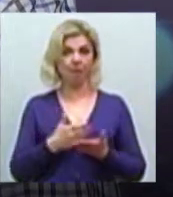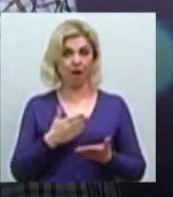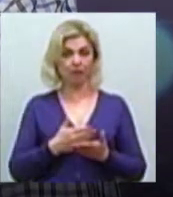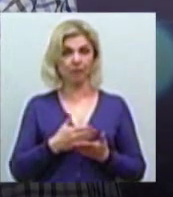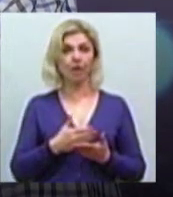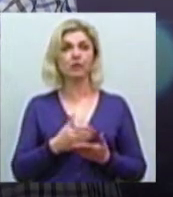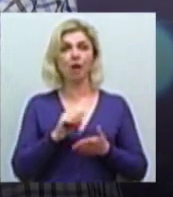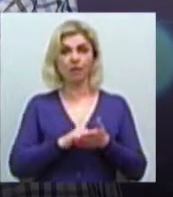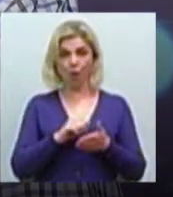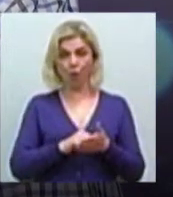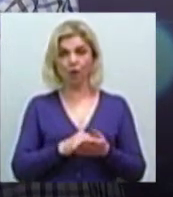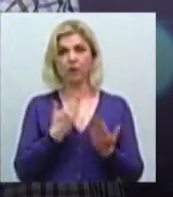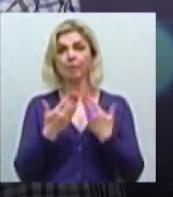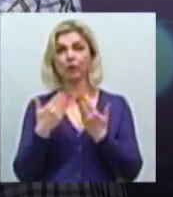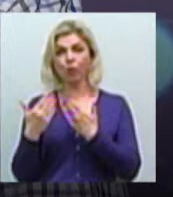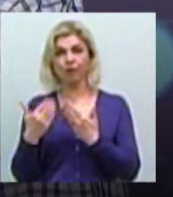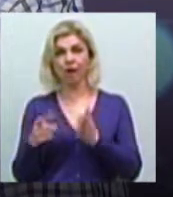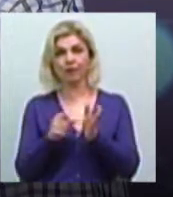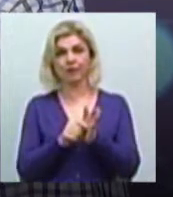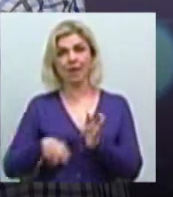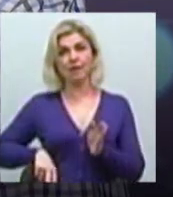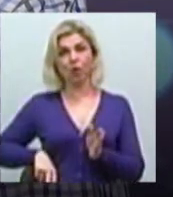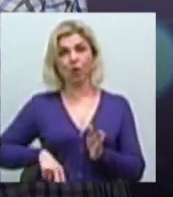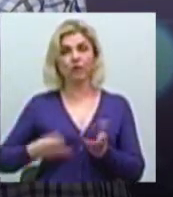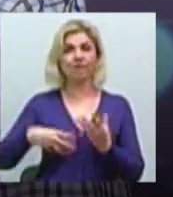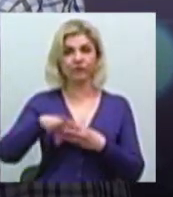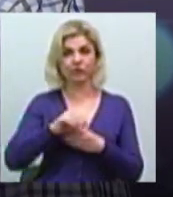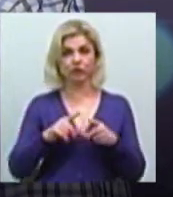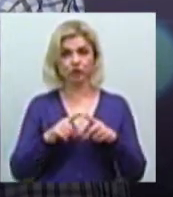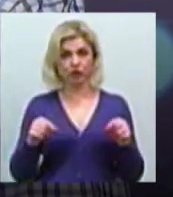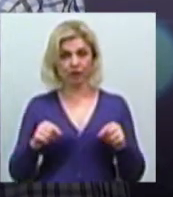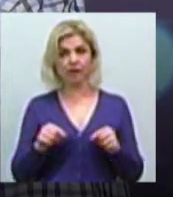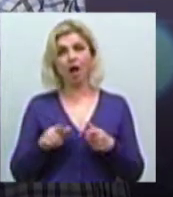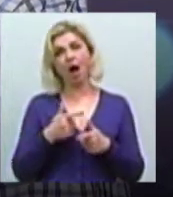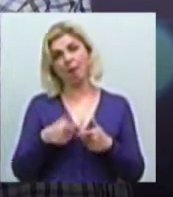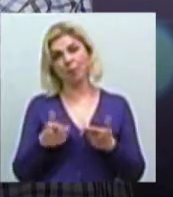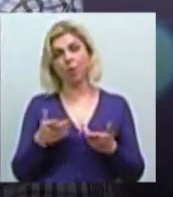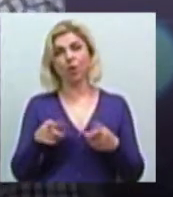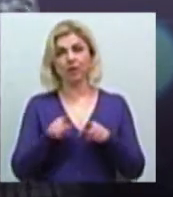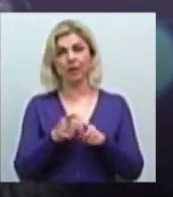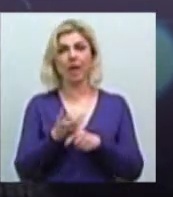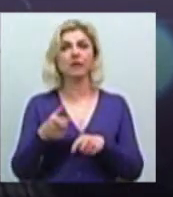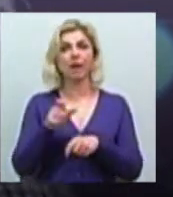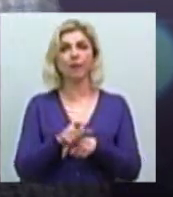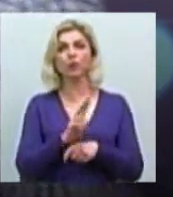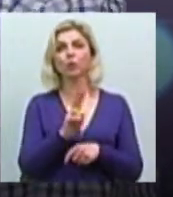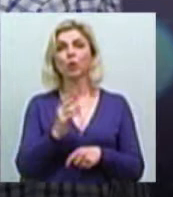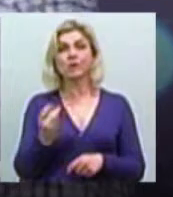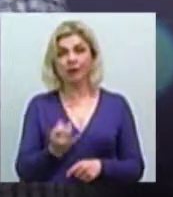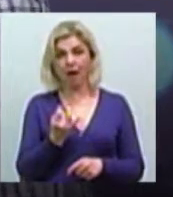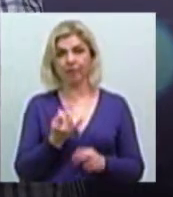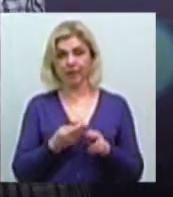нагоду поспілкуватися з директорами всіх шкіл або найбільш таких, які зацікавляться